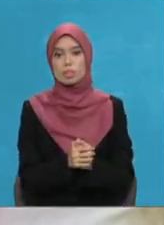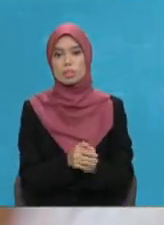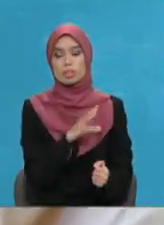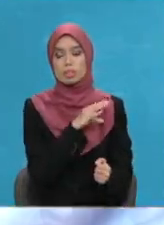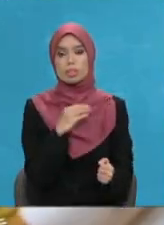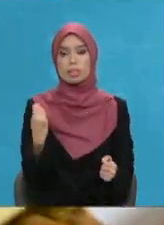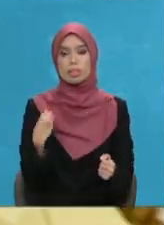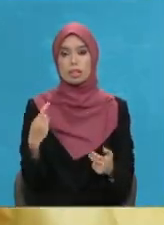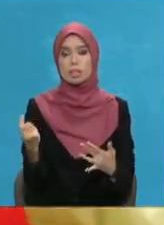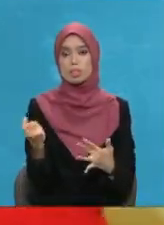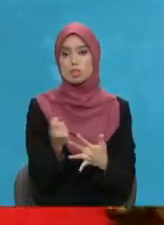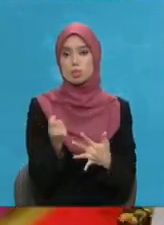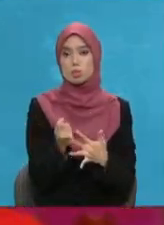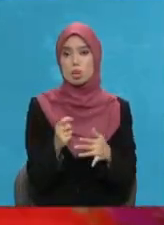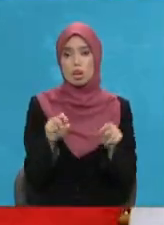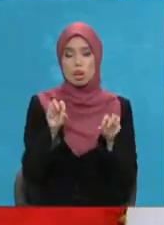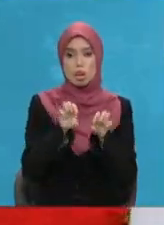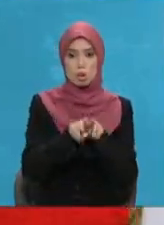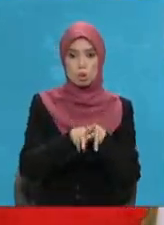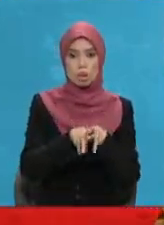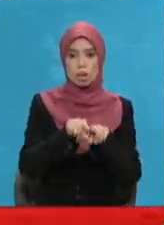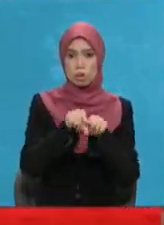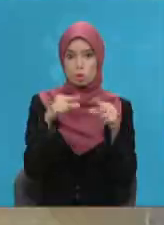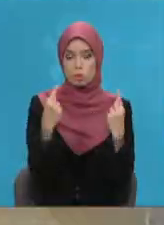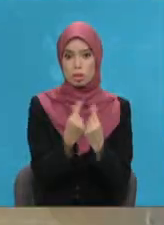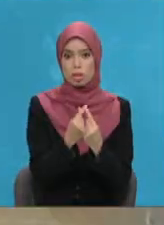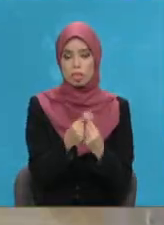serta istri menteri-menteri kabinet